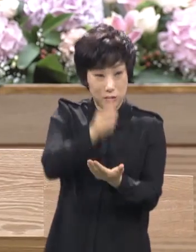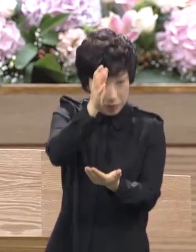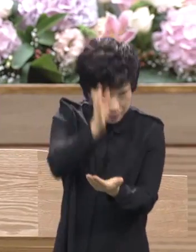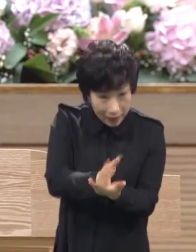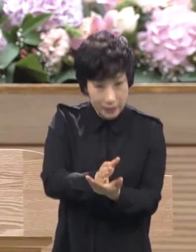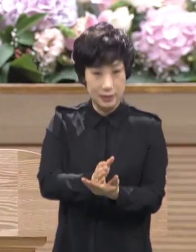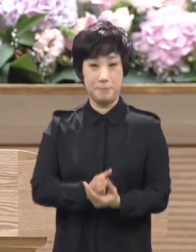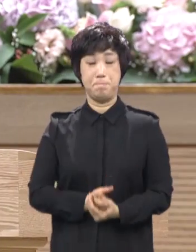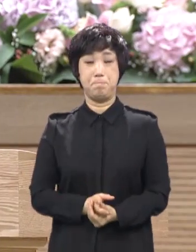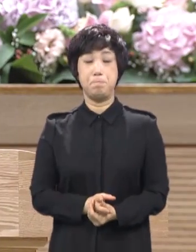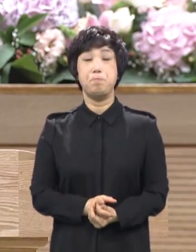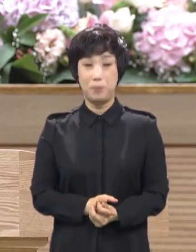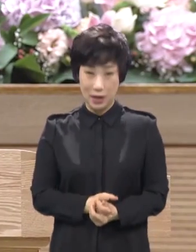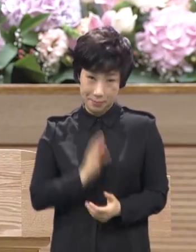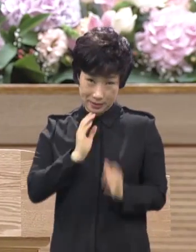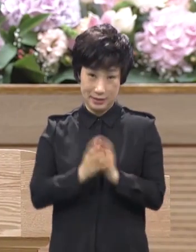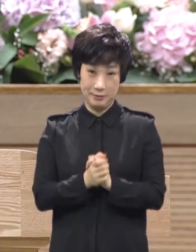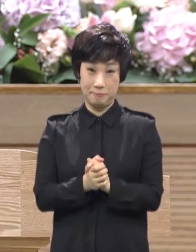속지 마라.